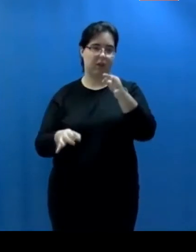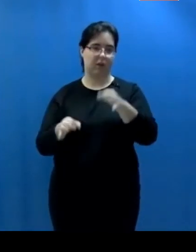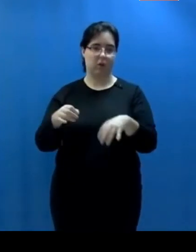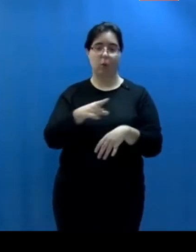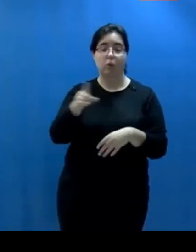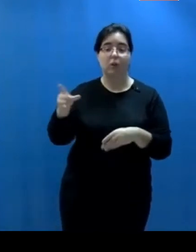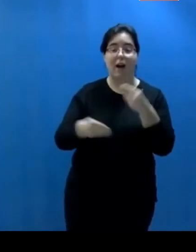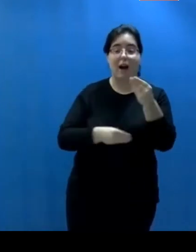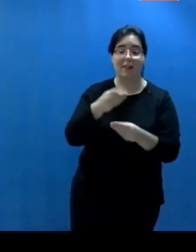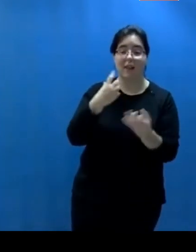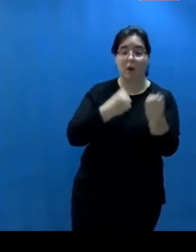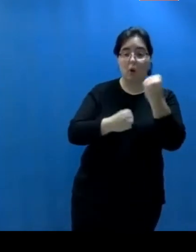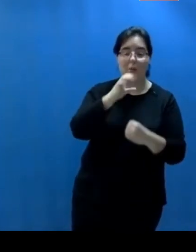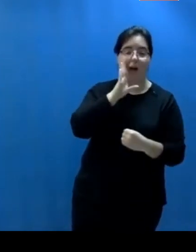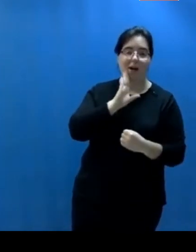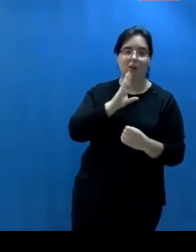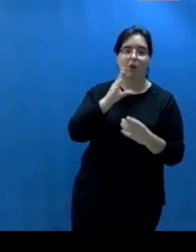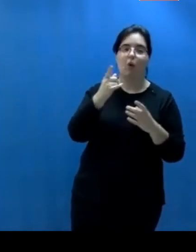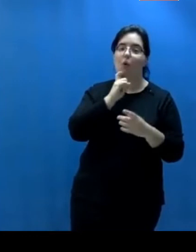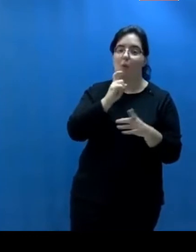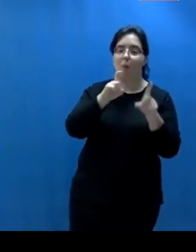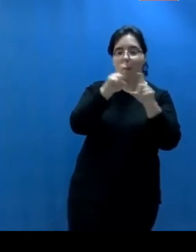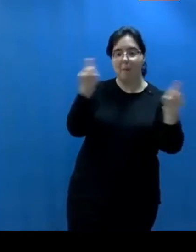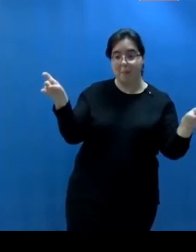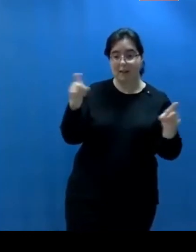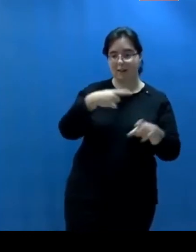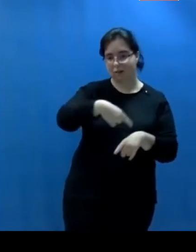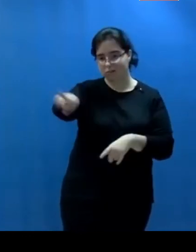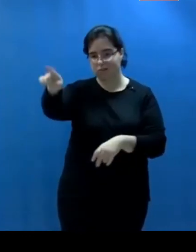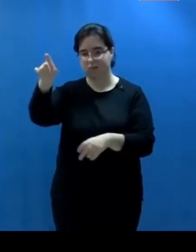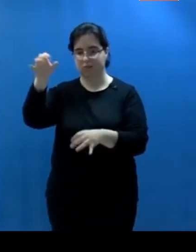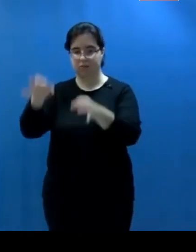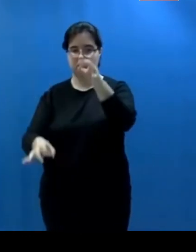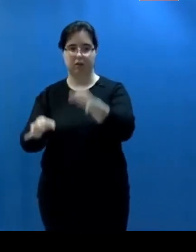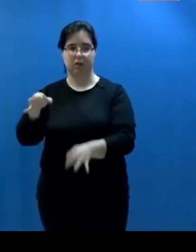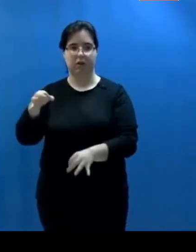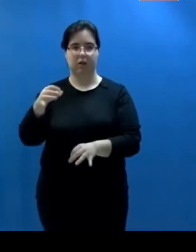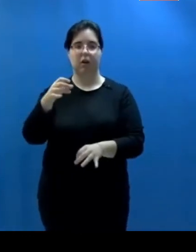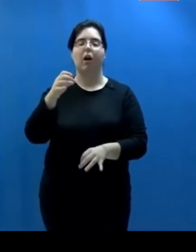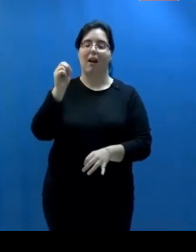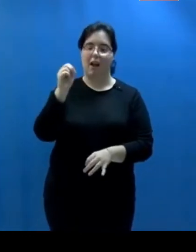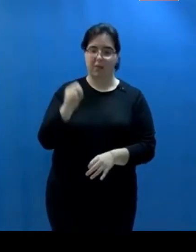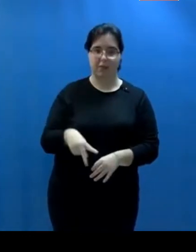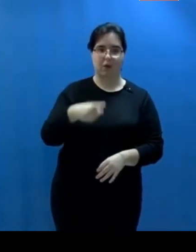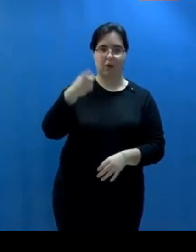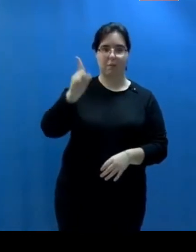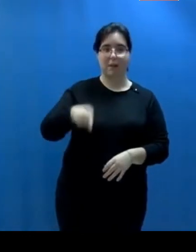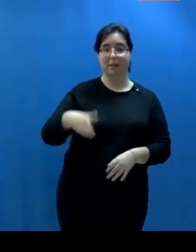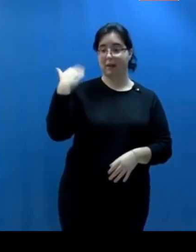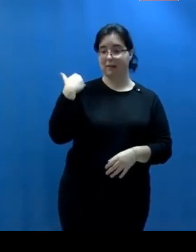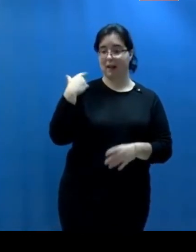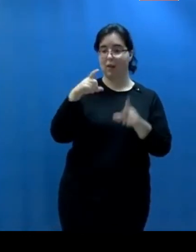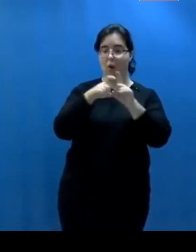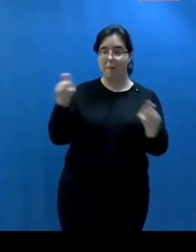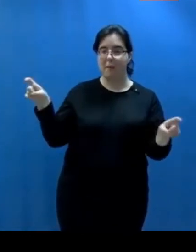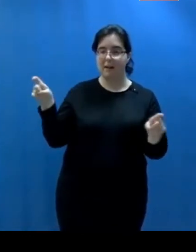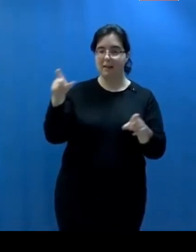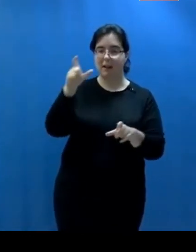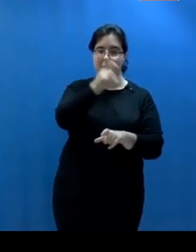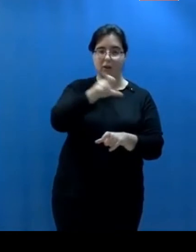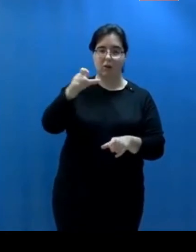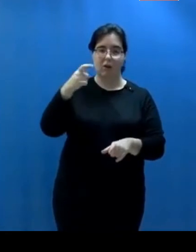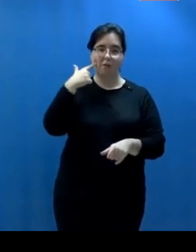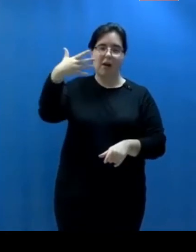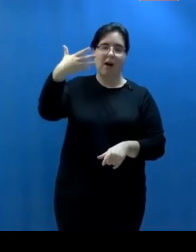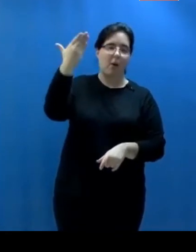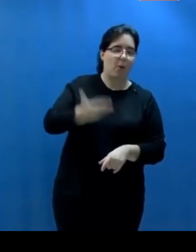Castelló, portar a les empreses a la banqueta dels acusats. I Nomdedeu tenia raó, ho van veure el mes passat. Un per un van anar passant els empresaris més importants de Castelló a la